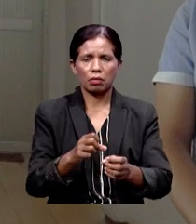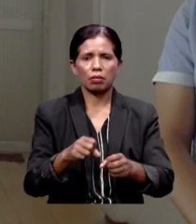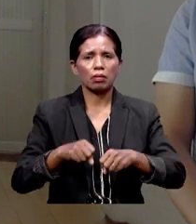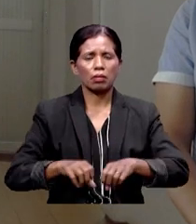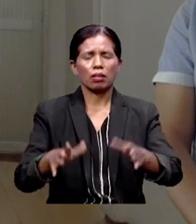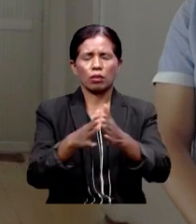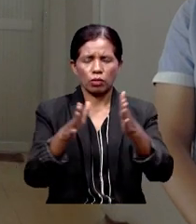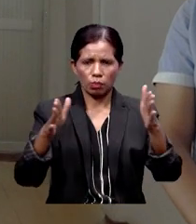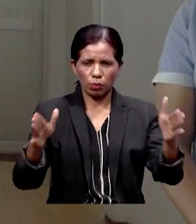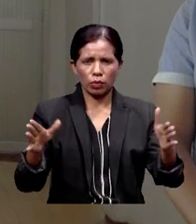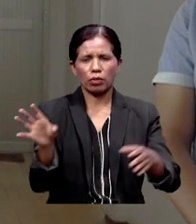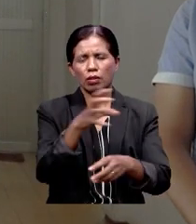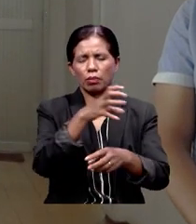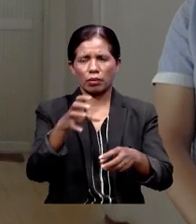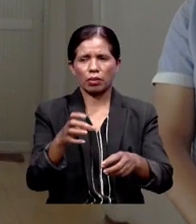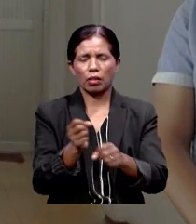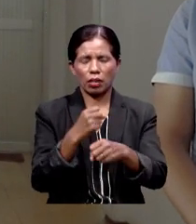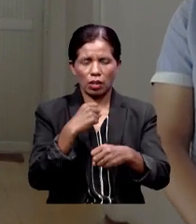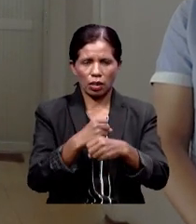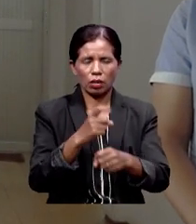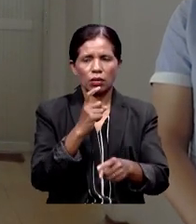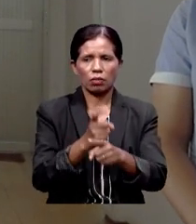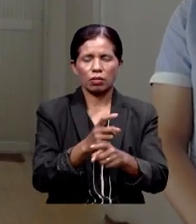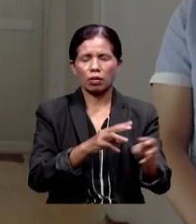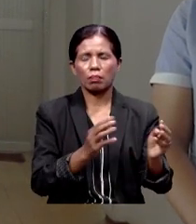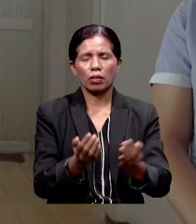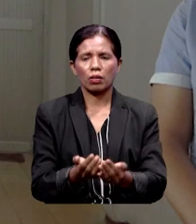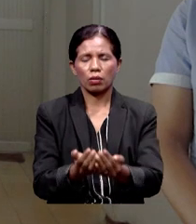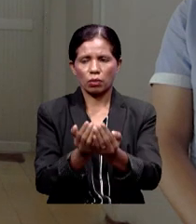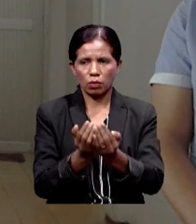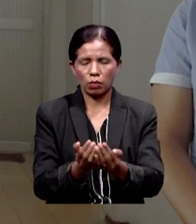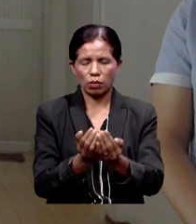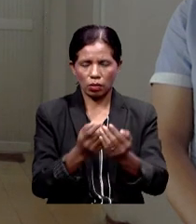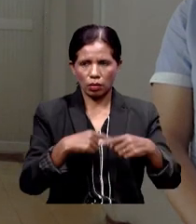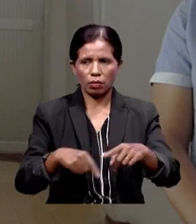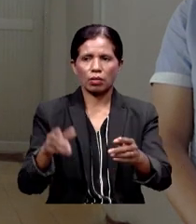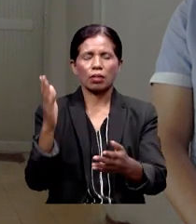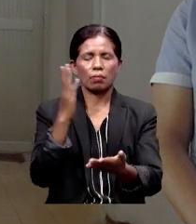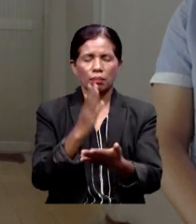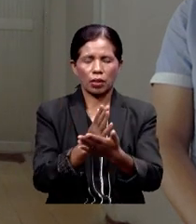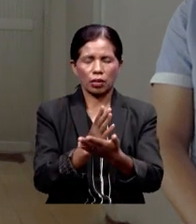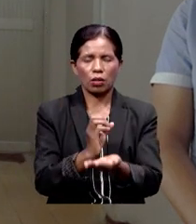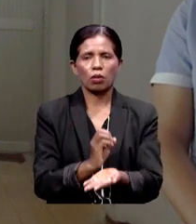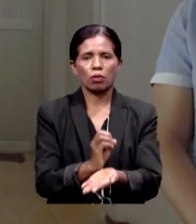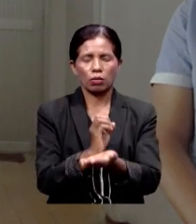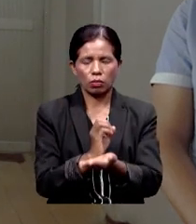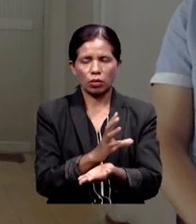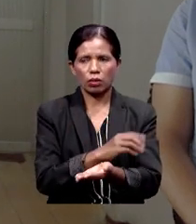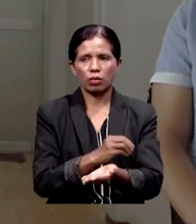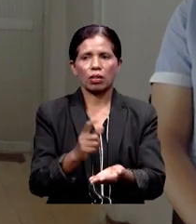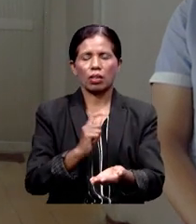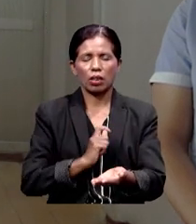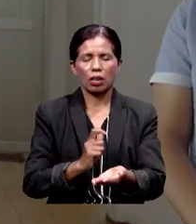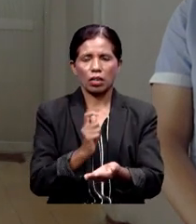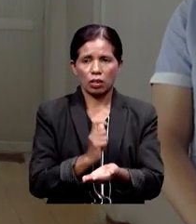larang bota cita saune perturba tebes movimentus ro ahini wa hirani atraka ya portu oi kusi nomos portu atau uru inkui